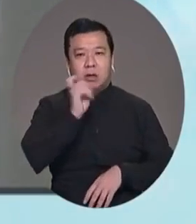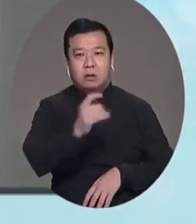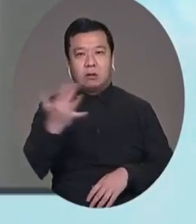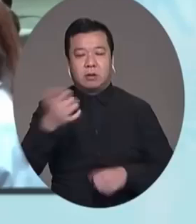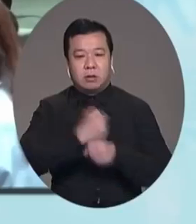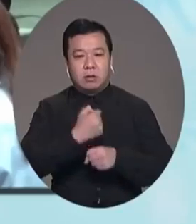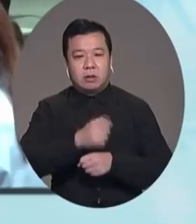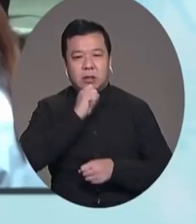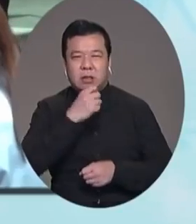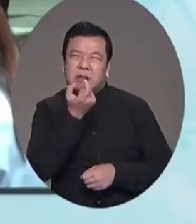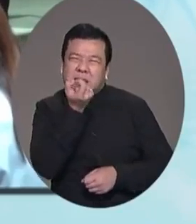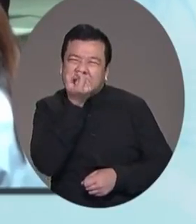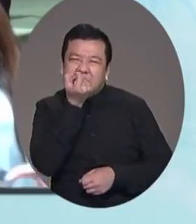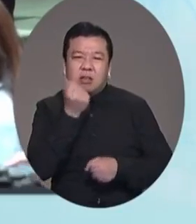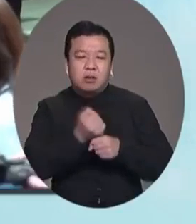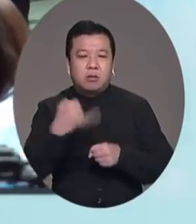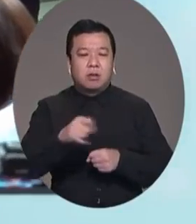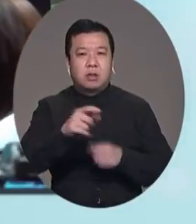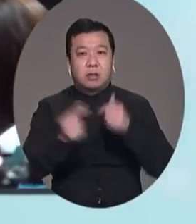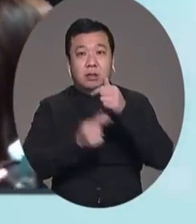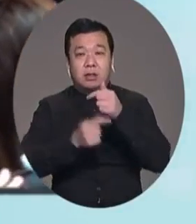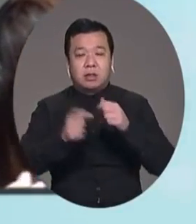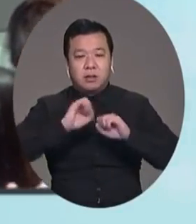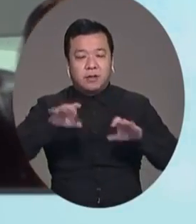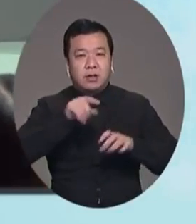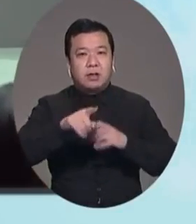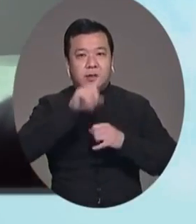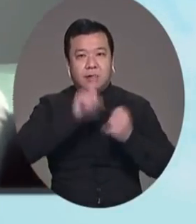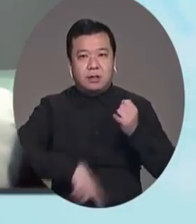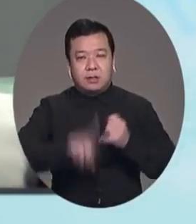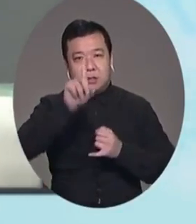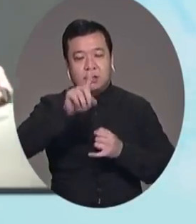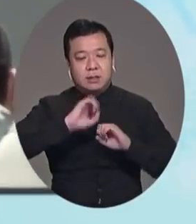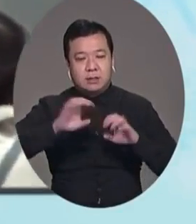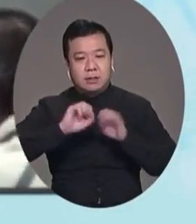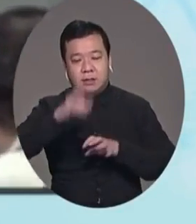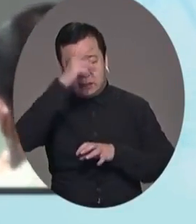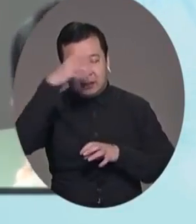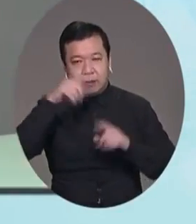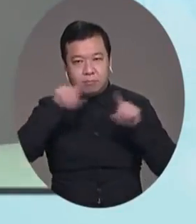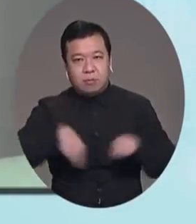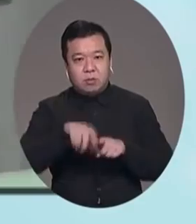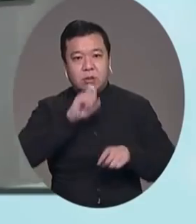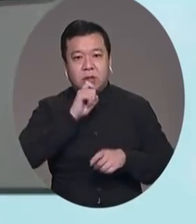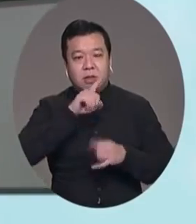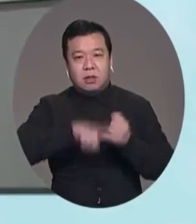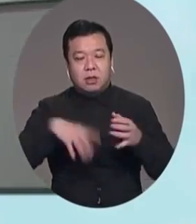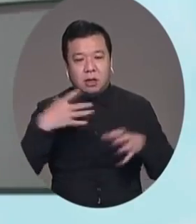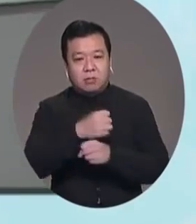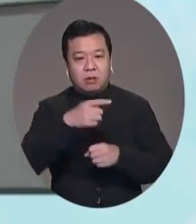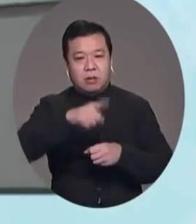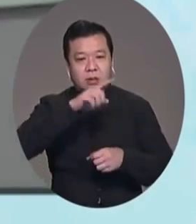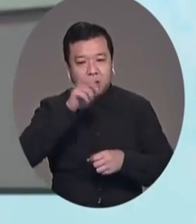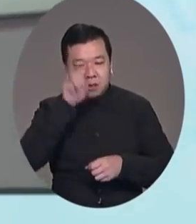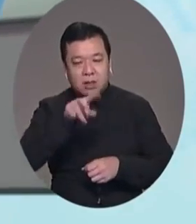只有幾項沒辦法完成，她十月會發表任內最後一份施政報告，會作出一些總結並勾劃出怎